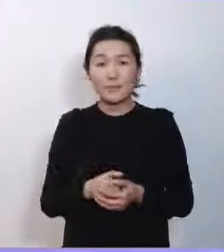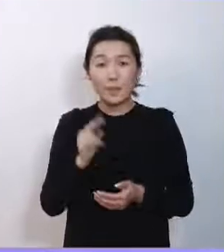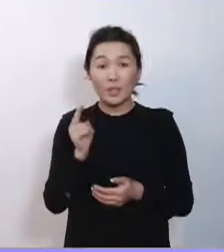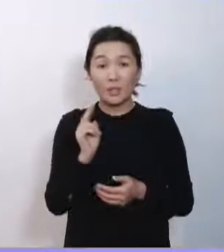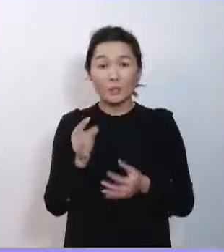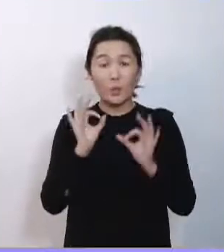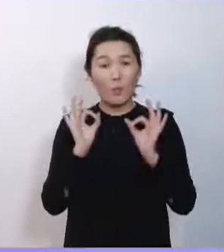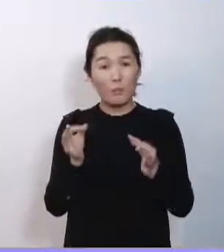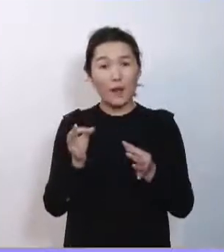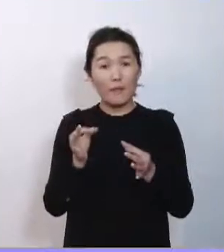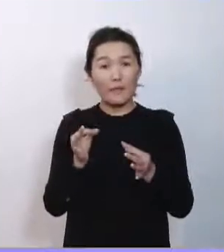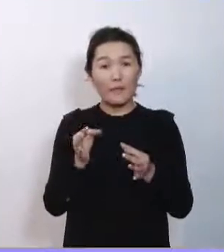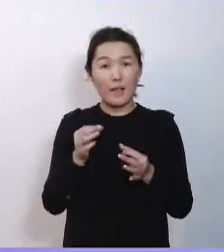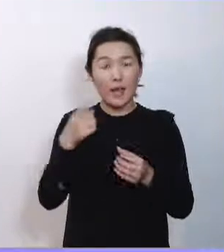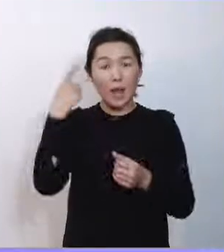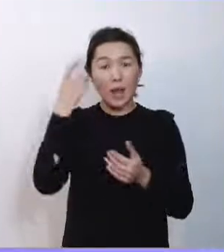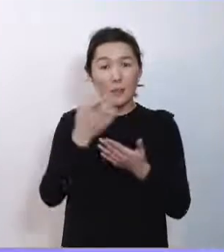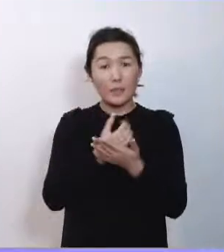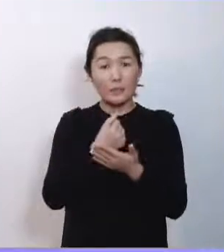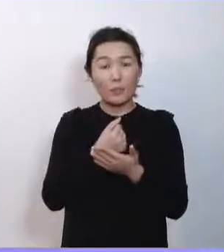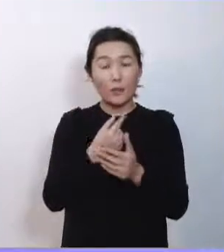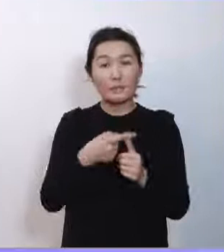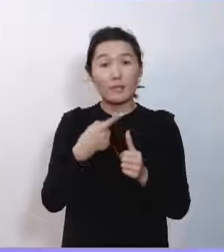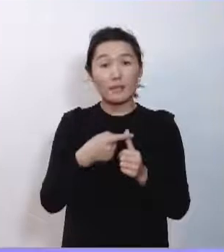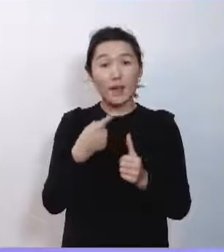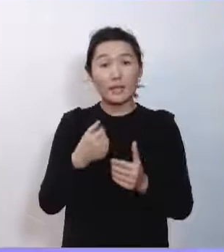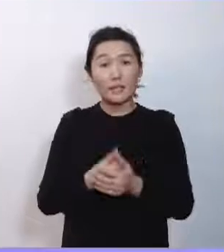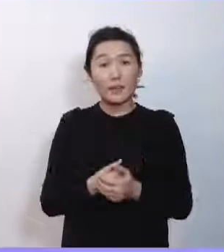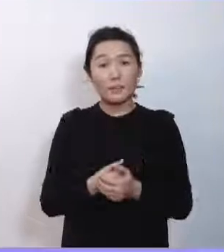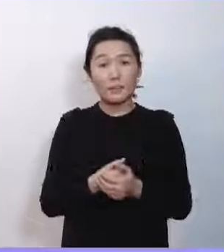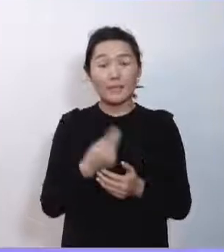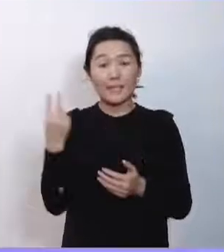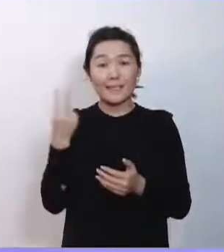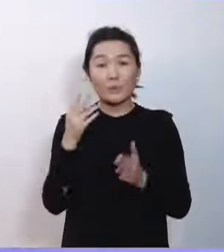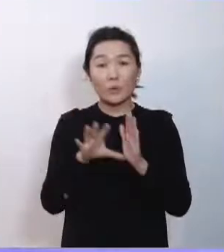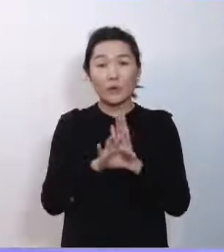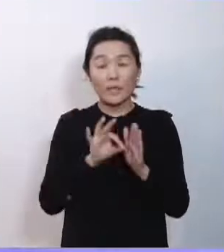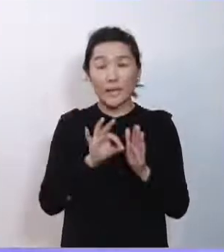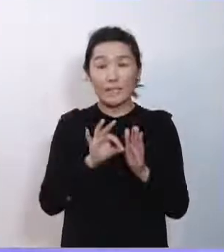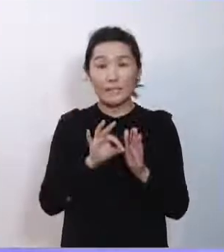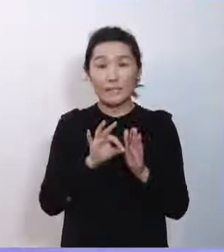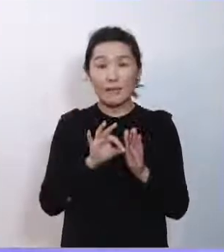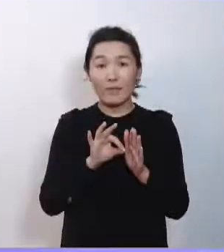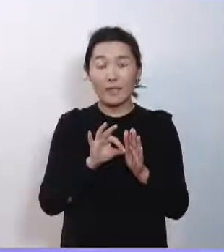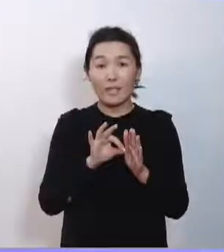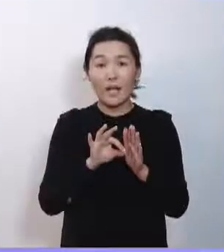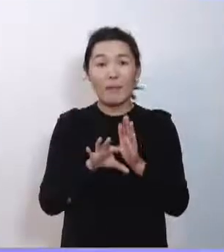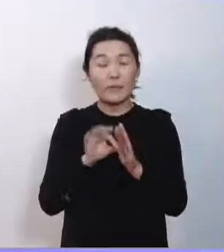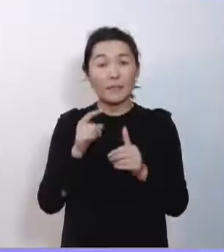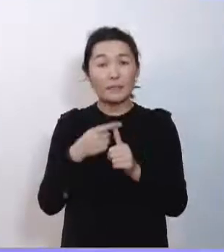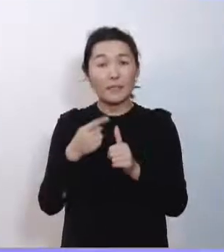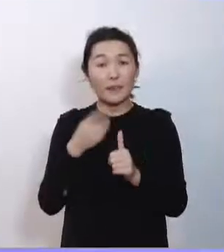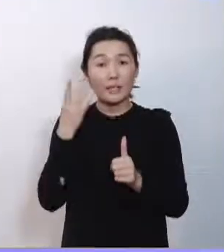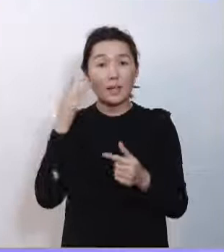Кто правильно придумал название к тексту? Из двух вариантов выберем название,